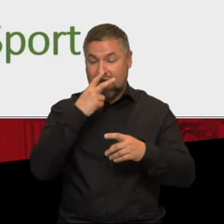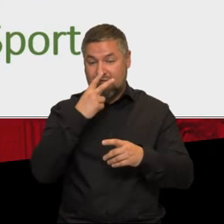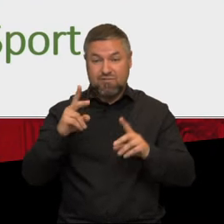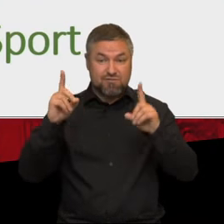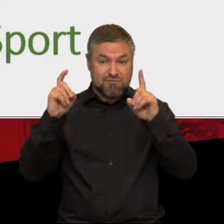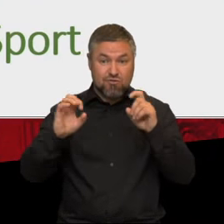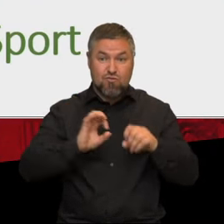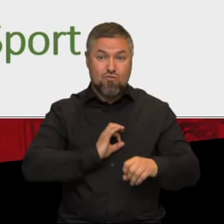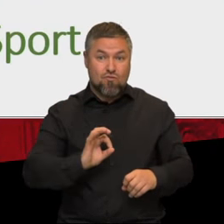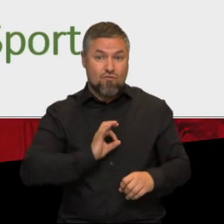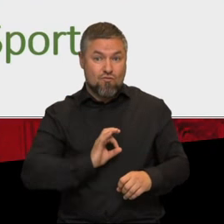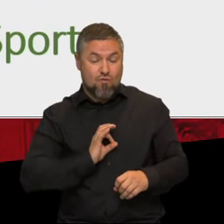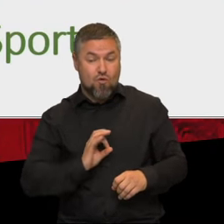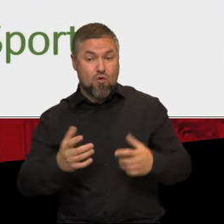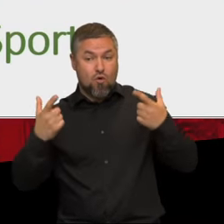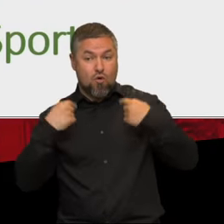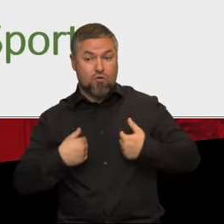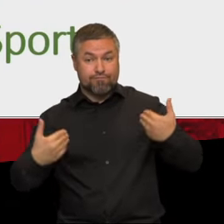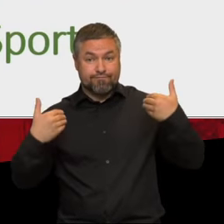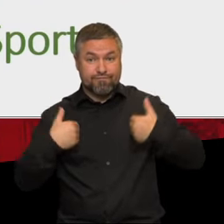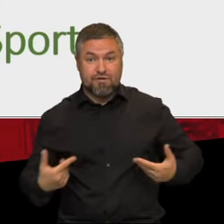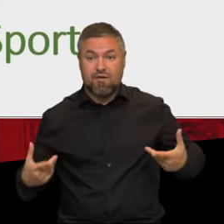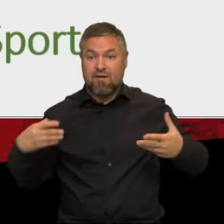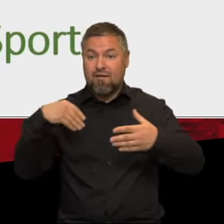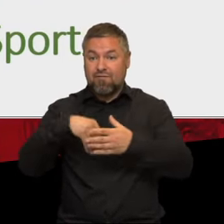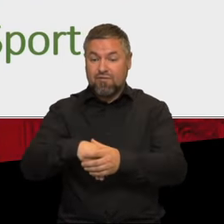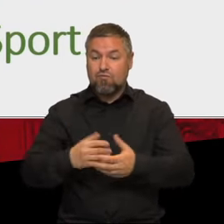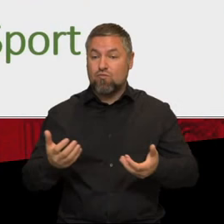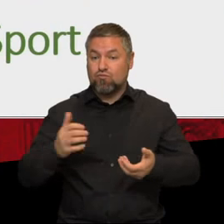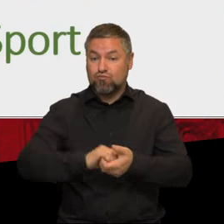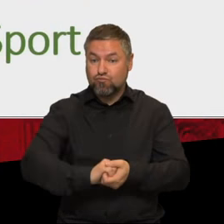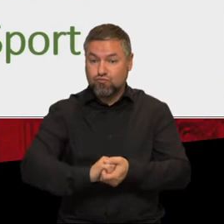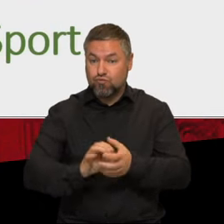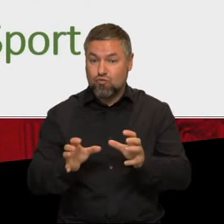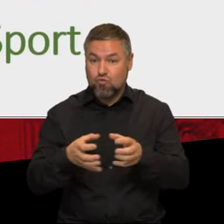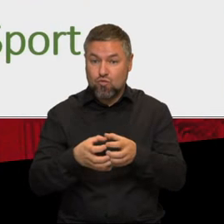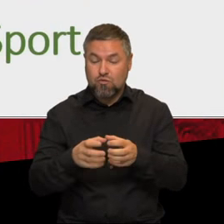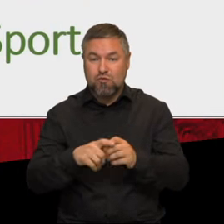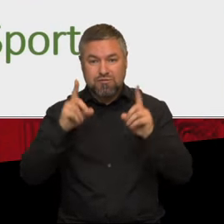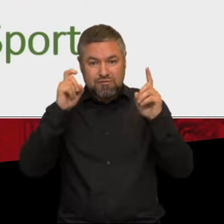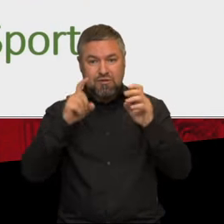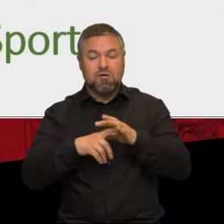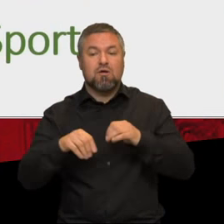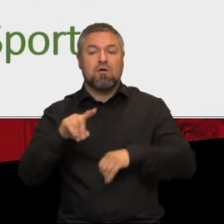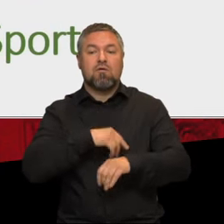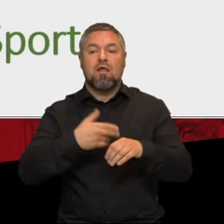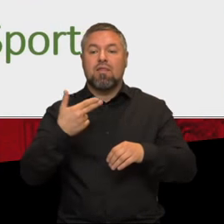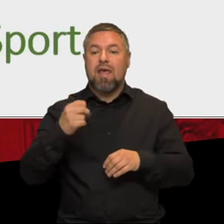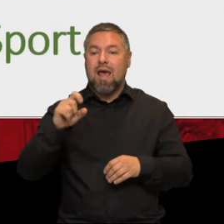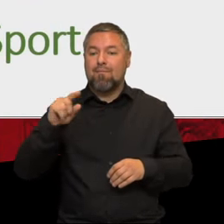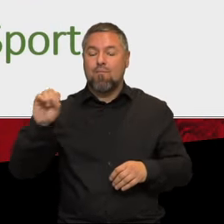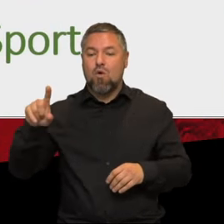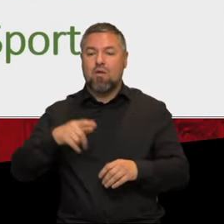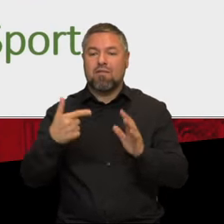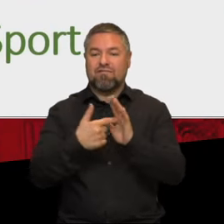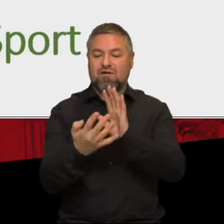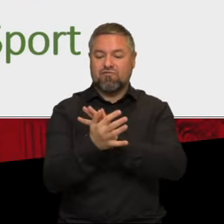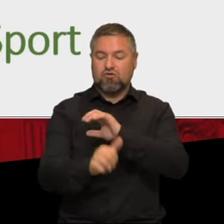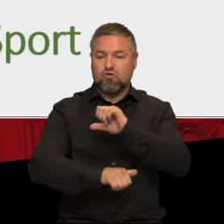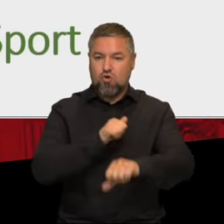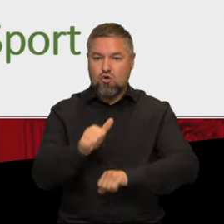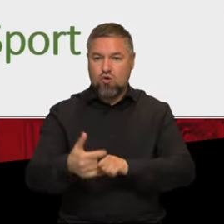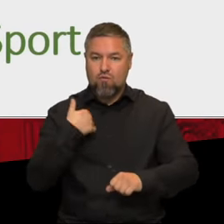zdjęciu moją osobę wraz z drużyną. Jest to zdjęcie pochodzące z Uniwersjady w Neapolu z 2019